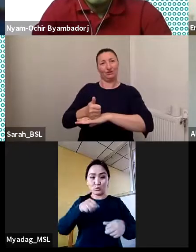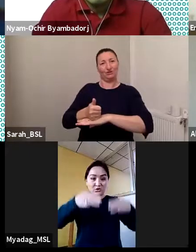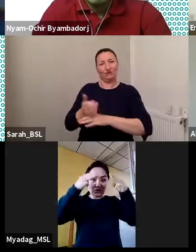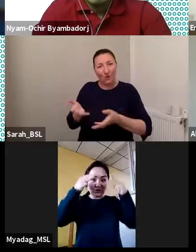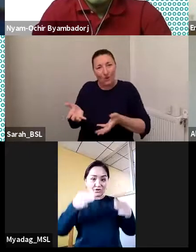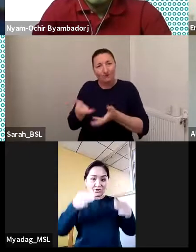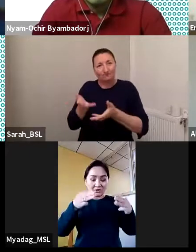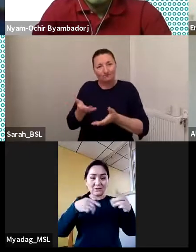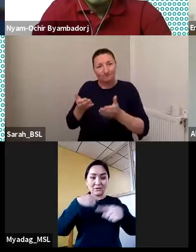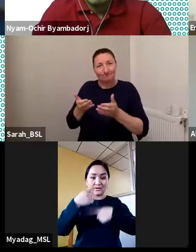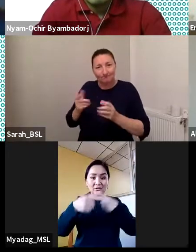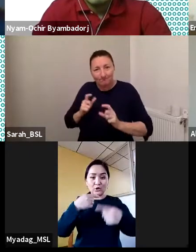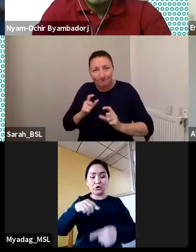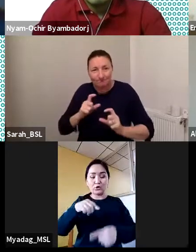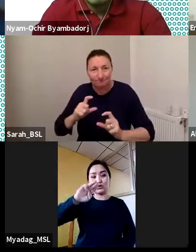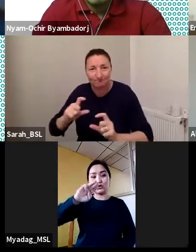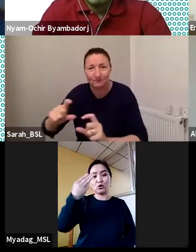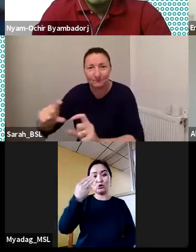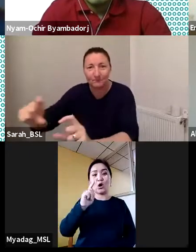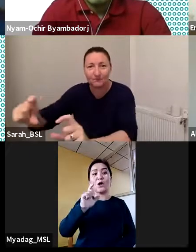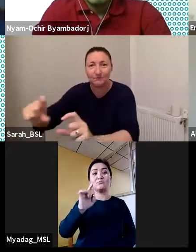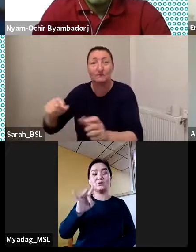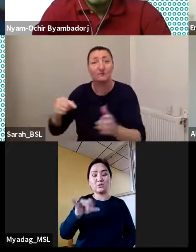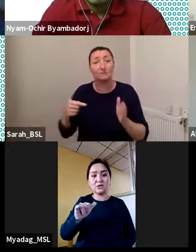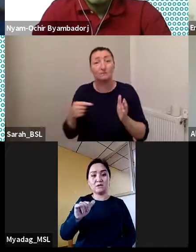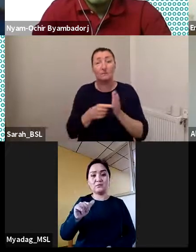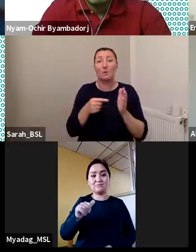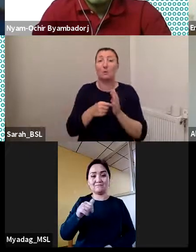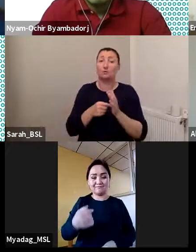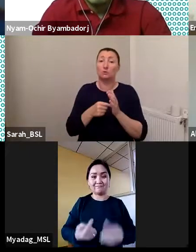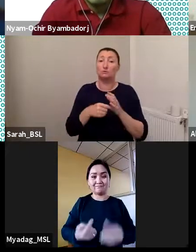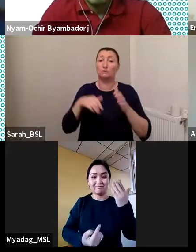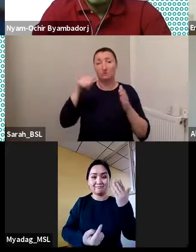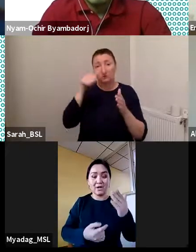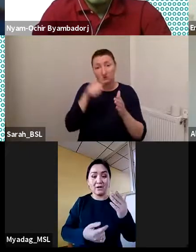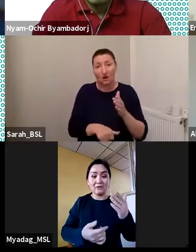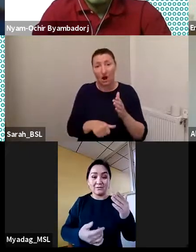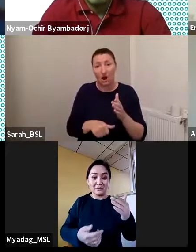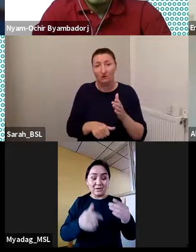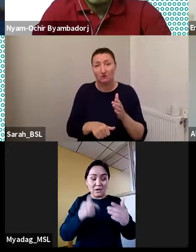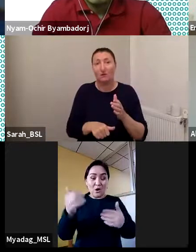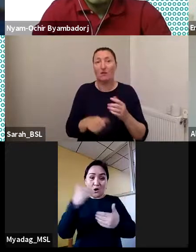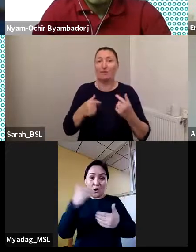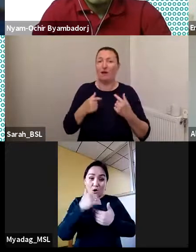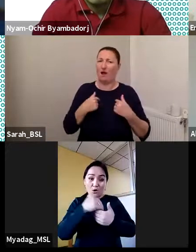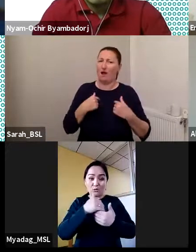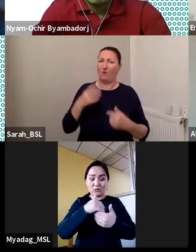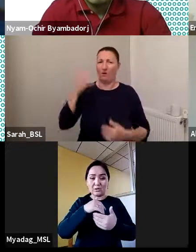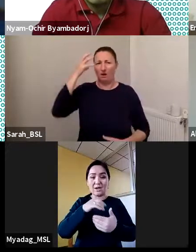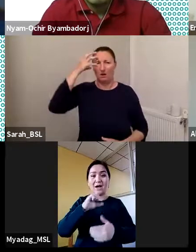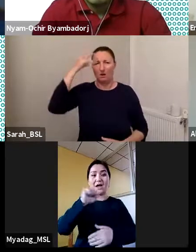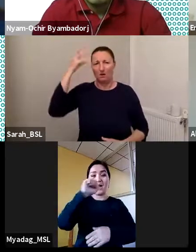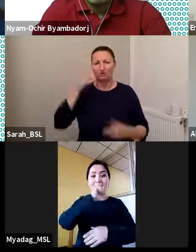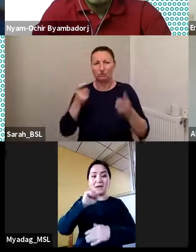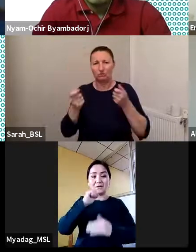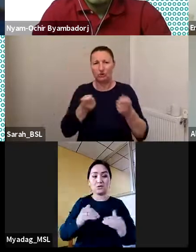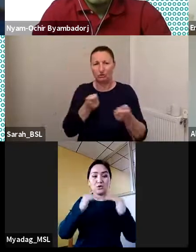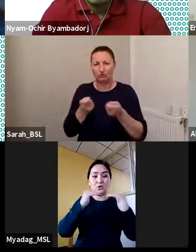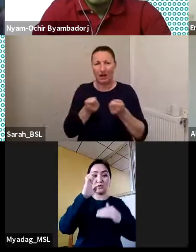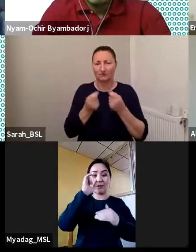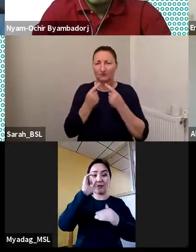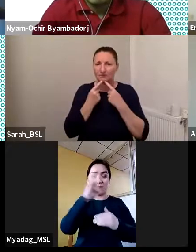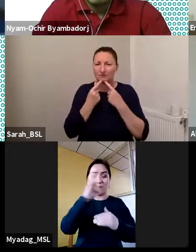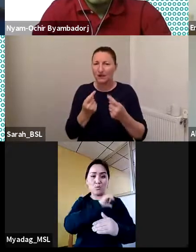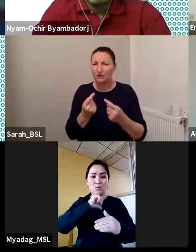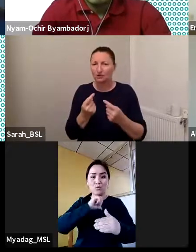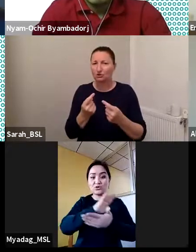тодорхой хэмжээний хөрөнгө оруулалт хийгээд эхэлсэн байгаа. За тэгээ ер нь бол энэ их шин Азийн хөгжлийн банкны хувьд бол их шин урсгал, шинэ ажлууд. Гэхдээ